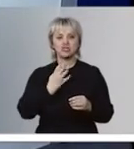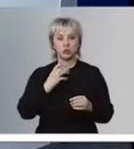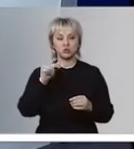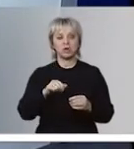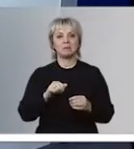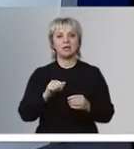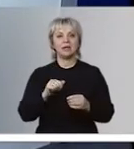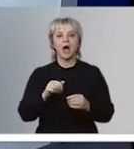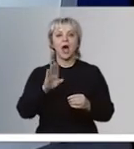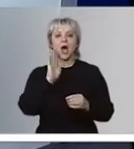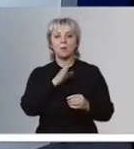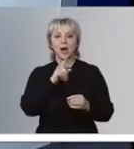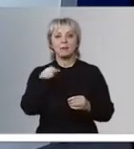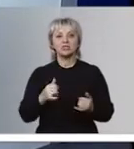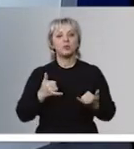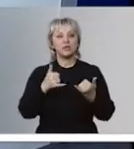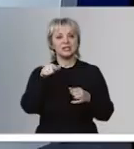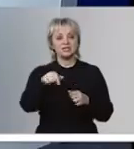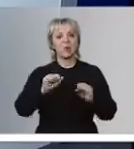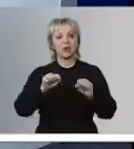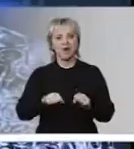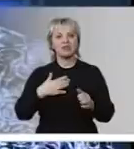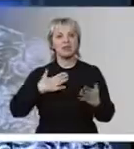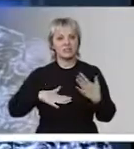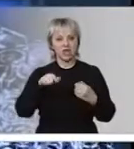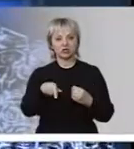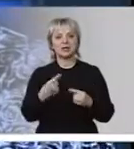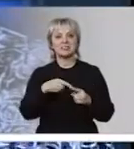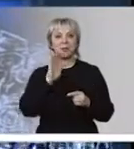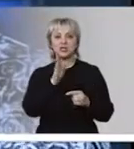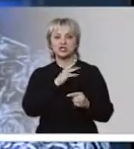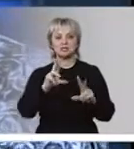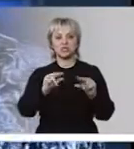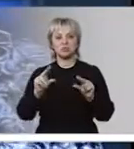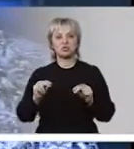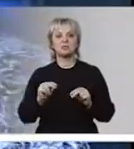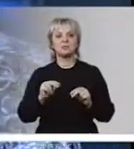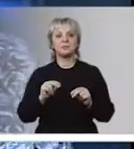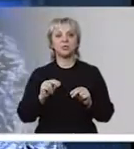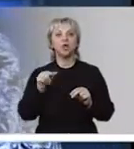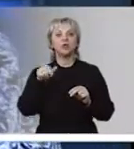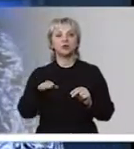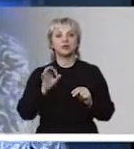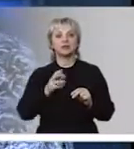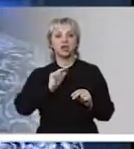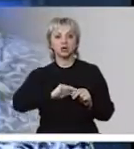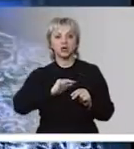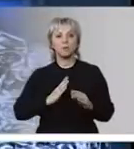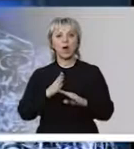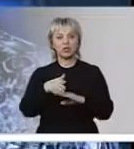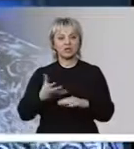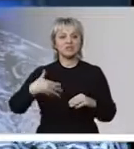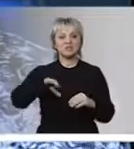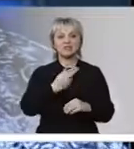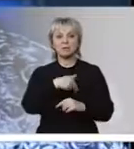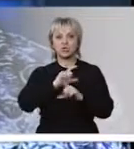с дедушками, а матери предоставили право наслаждаться материнским счастьем, вот, то наши работники пошли